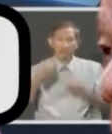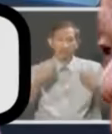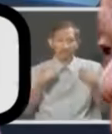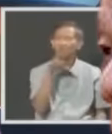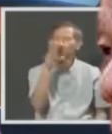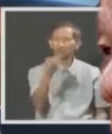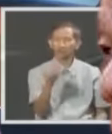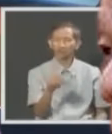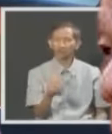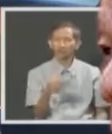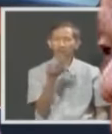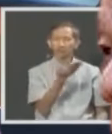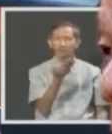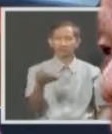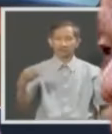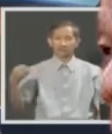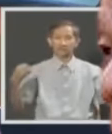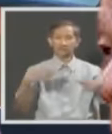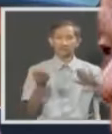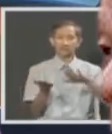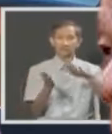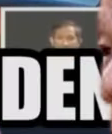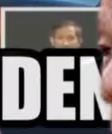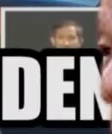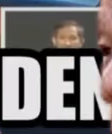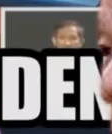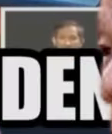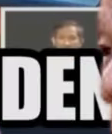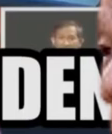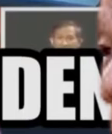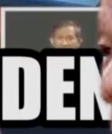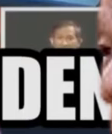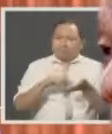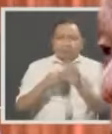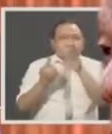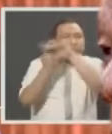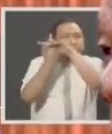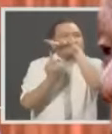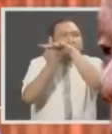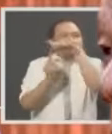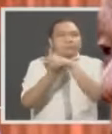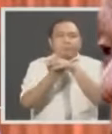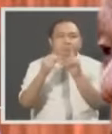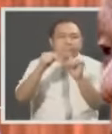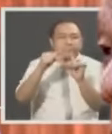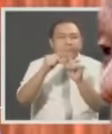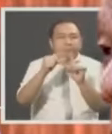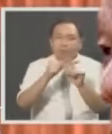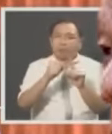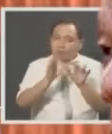mo. Takot kang mamatay, takot kang pumatay, huwag kang magpresidente. Kaya pag-isipan nyo